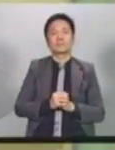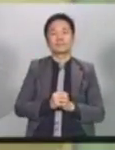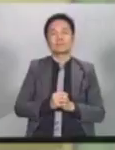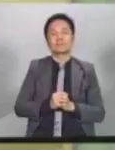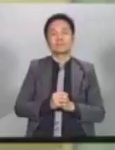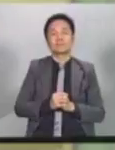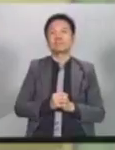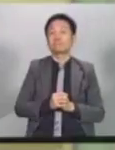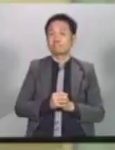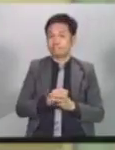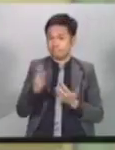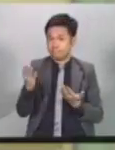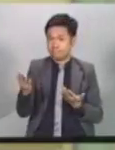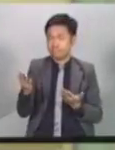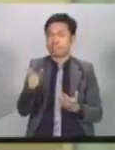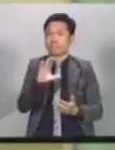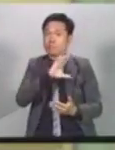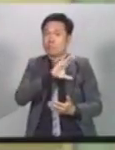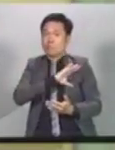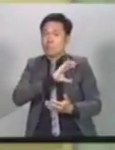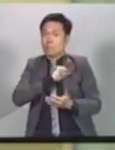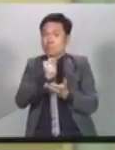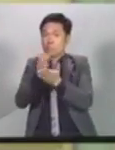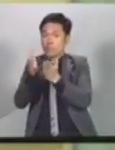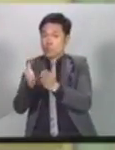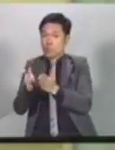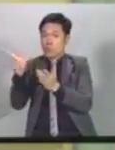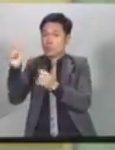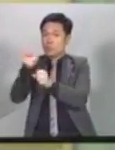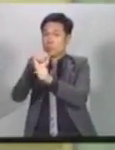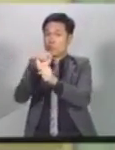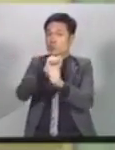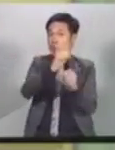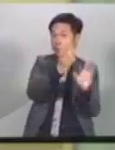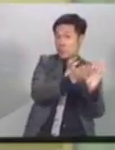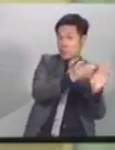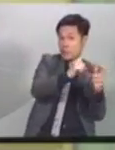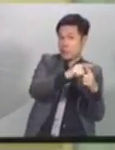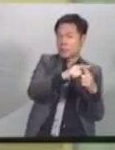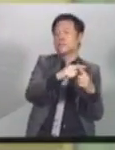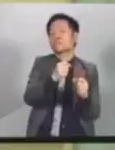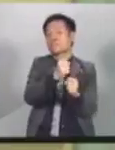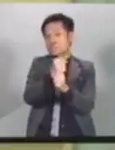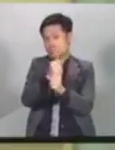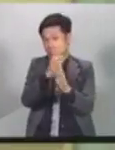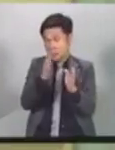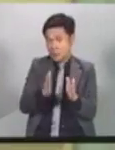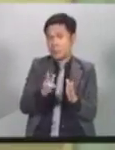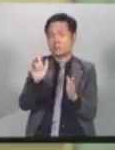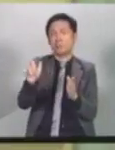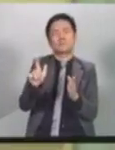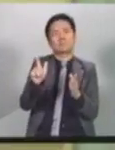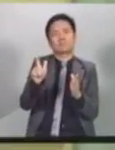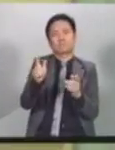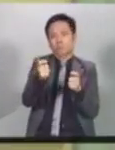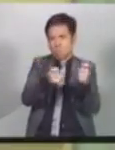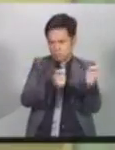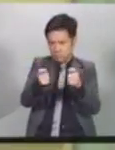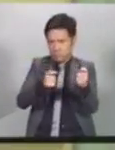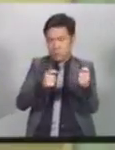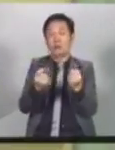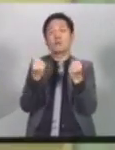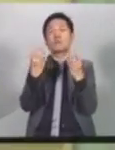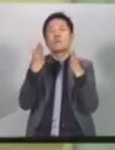kepada polis bantuan yang bekerja di bank ataupun pihak security guard yang bekerja di bank untuk mengawal di segi jumlah